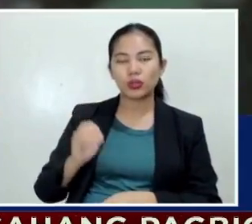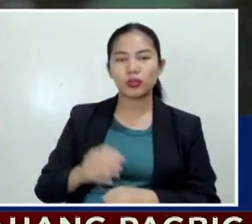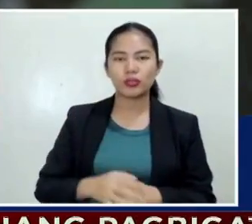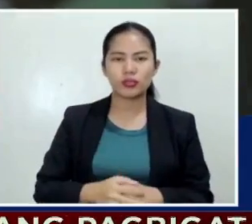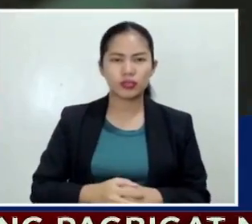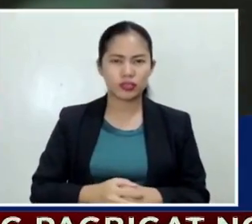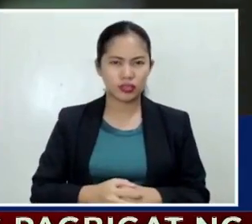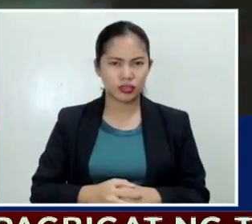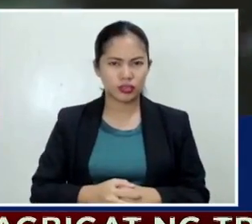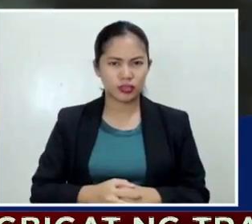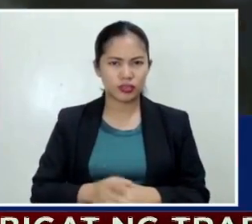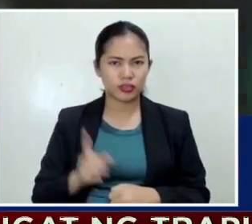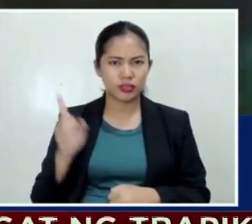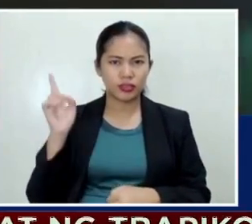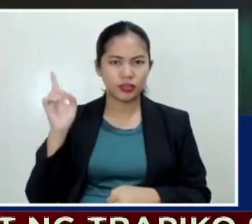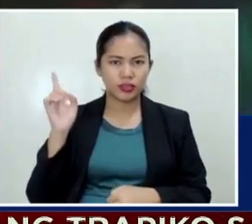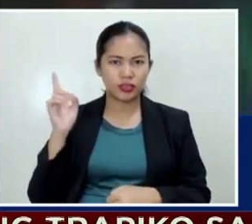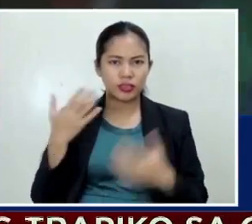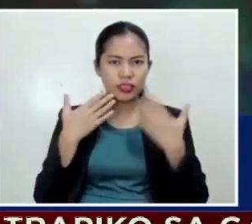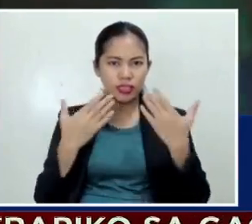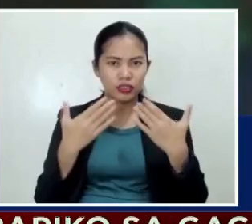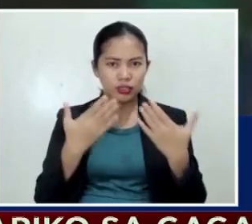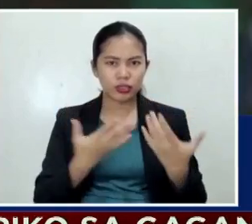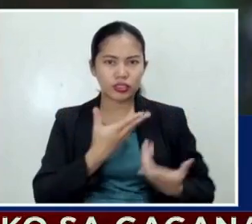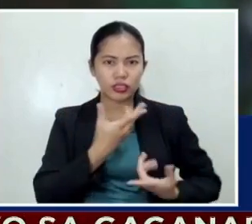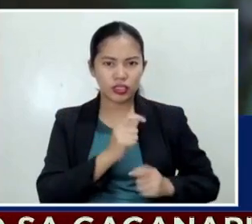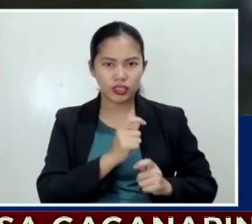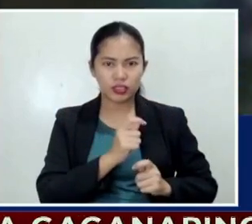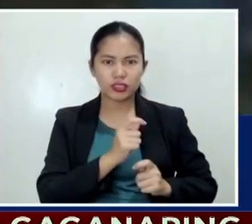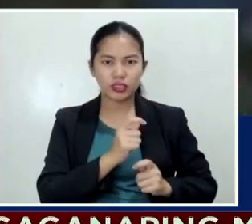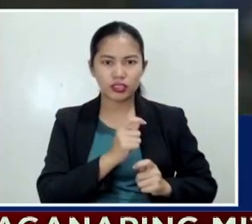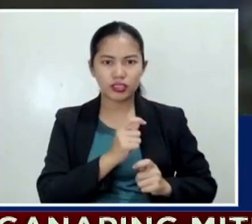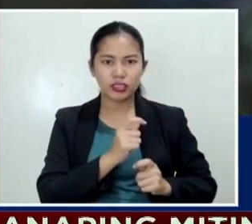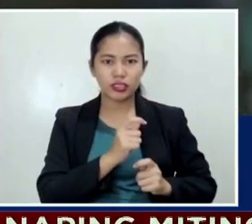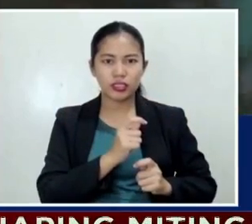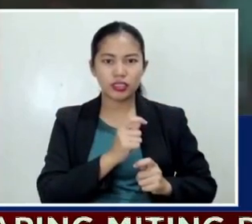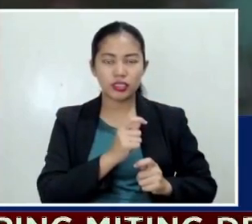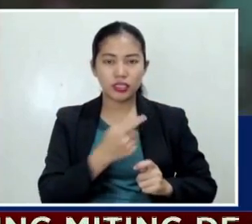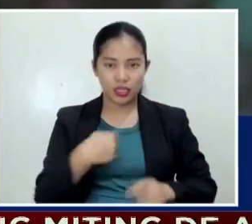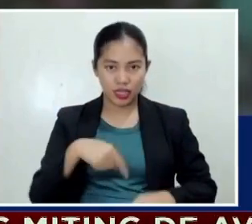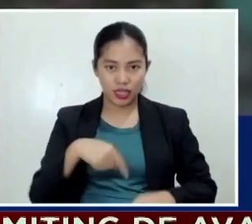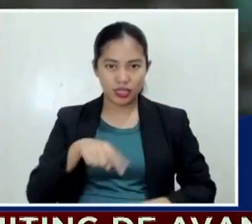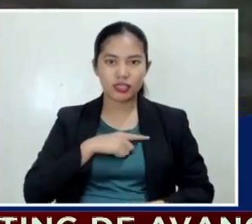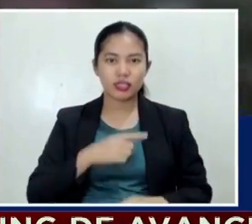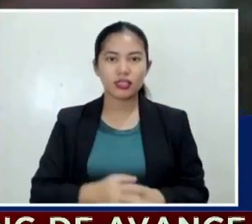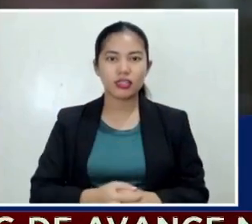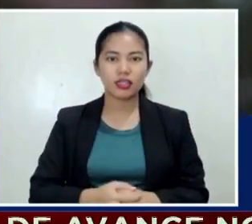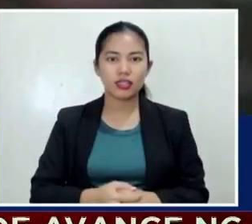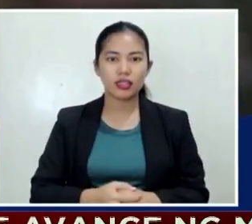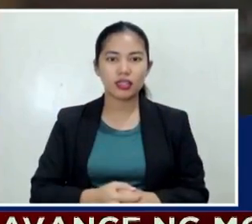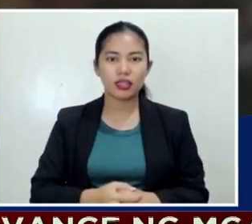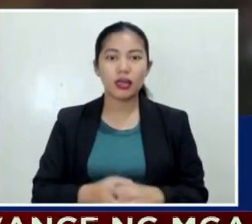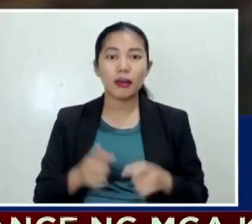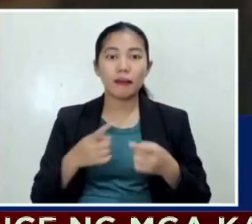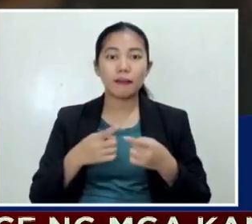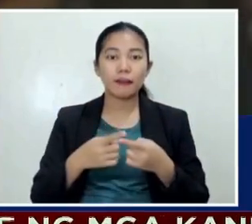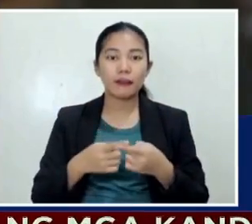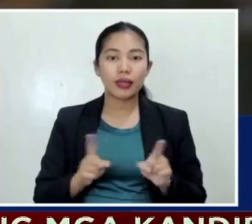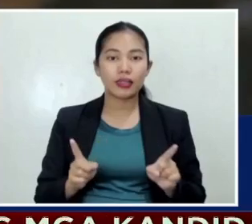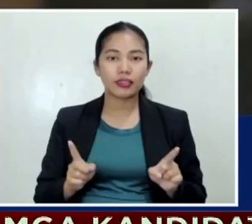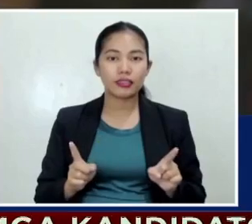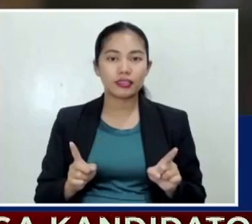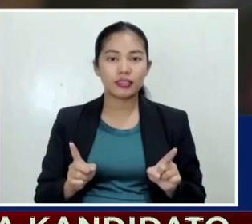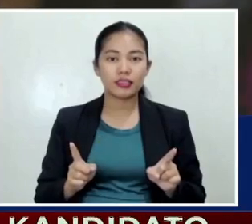tiwala ni pigtaon indo sa kuya. Pero, ang sa kuya pong dakulaon na